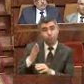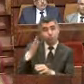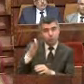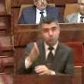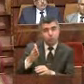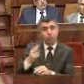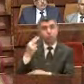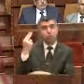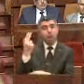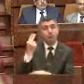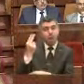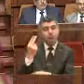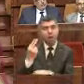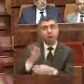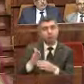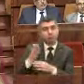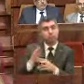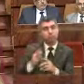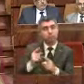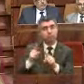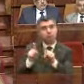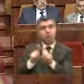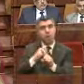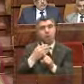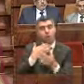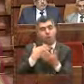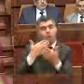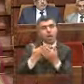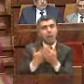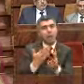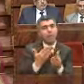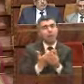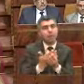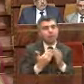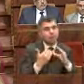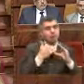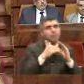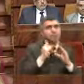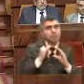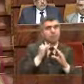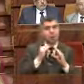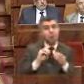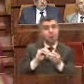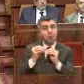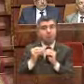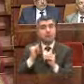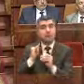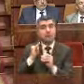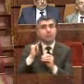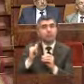دولية. نشكركم على التفاعل مع الملفات التي نحيلها عليكم، ولكن بغينا حل مستدام وجذري لهذه الإشكالية المتكررة